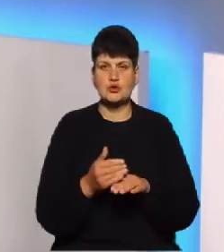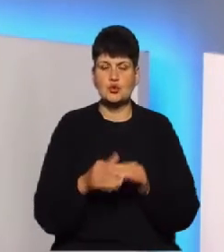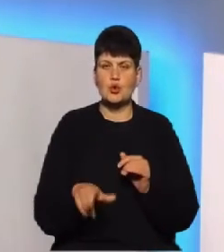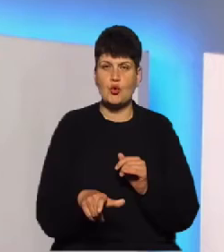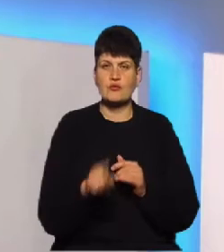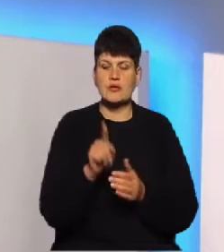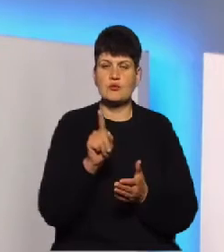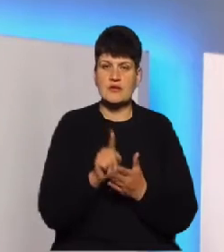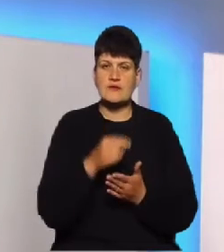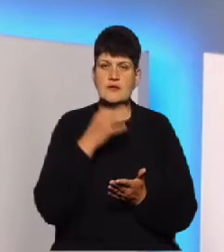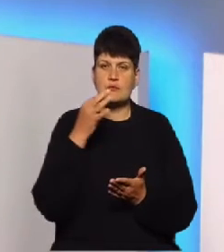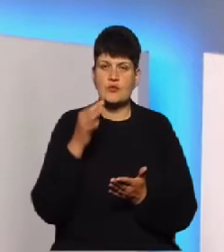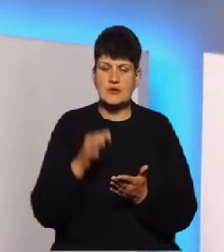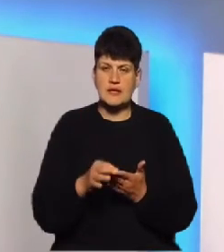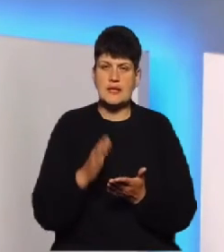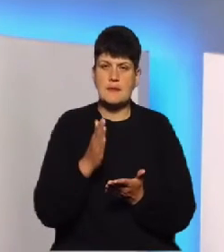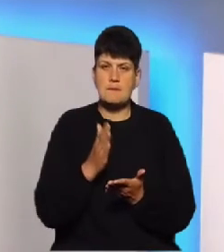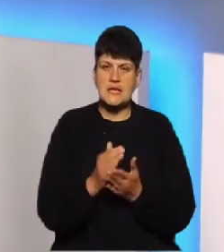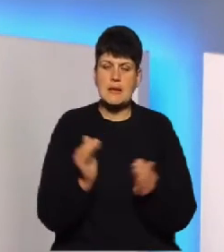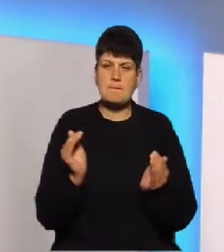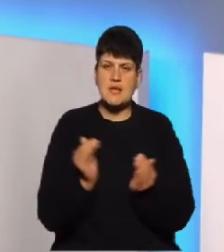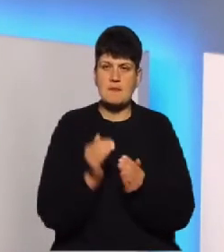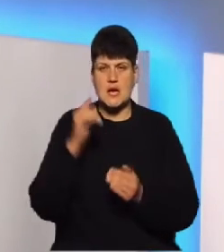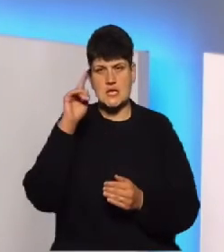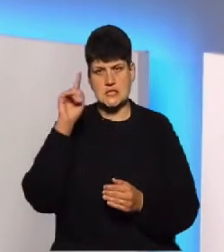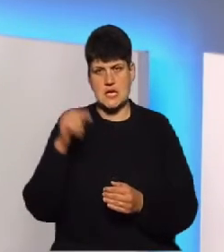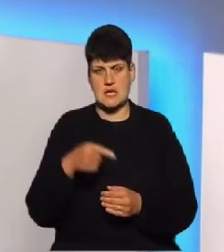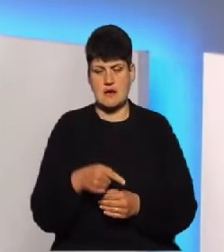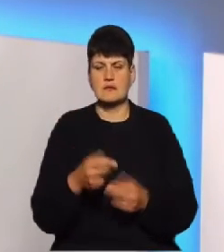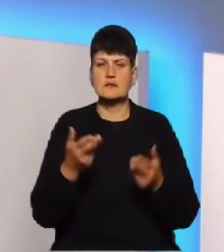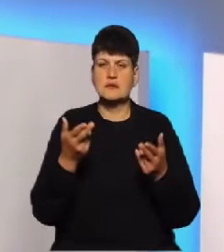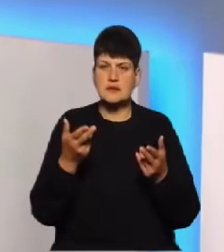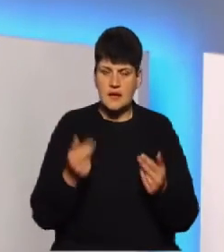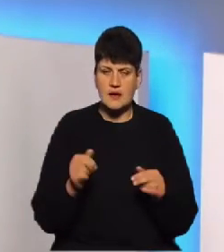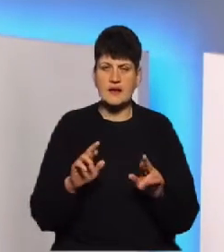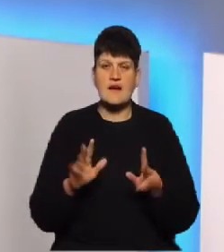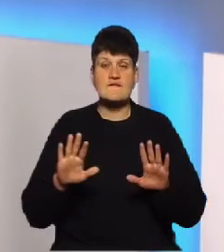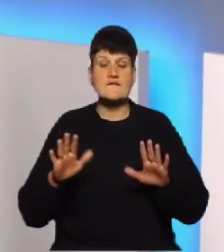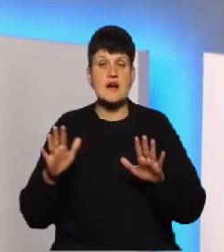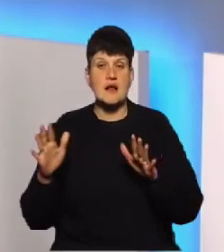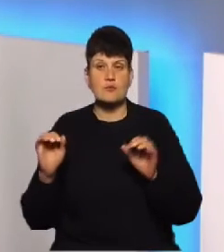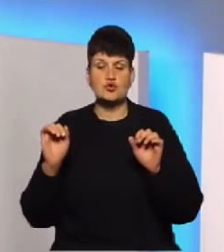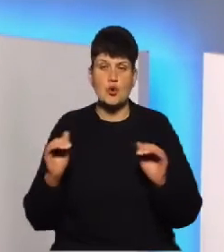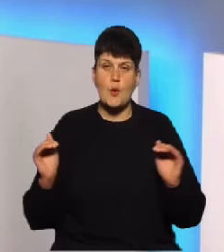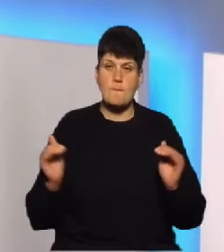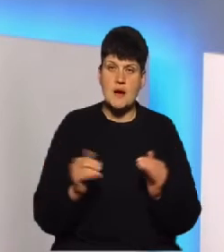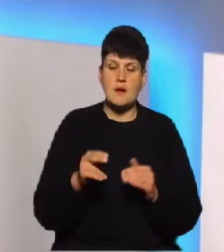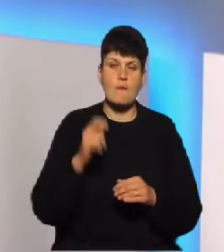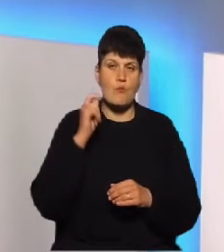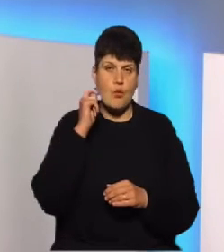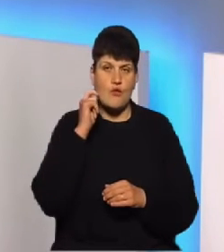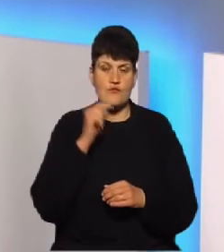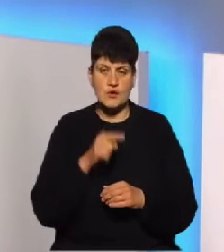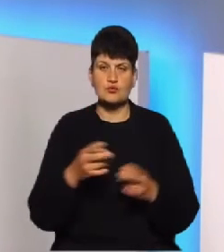відповідати, мусять мати мінімальні знання. Так, як варіант, можливо, якісь обмеження по віку необхідно